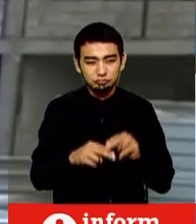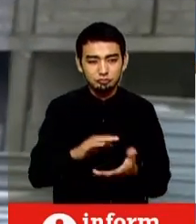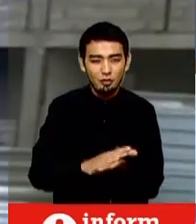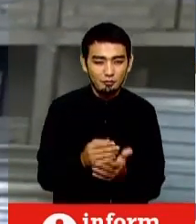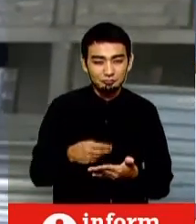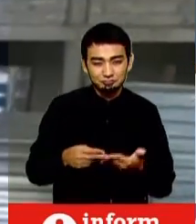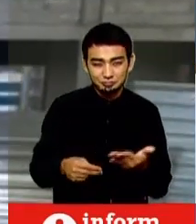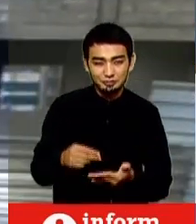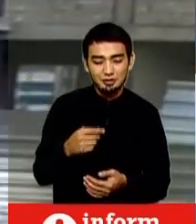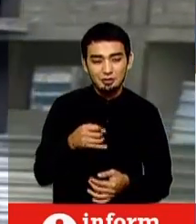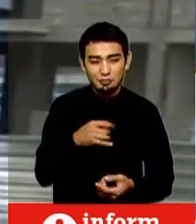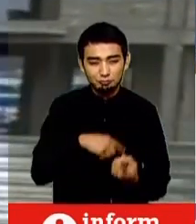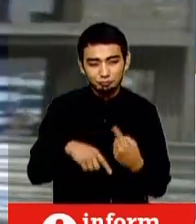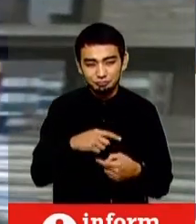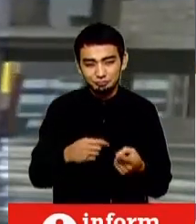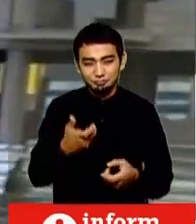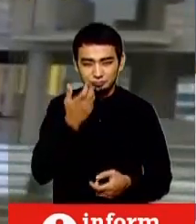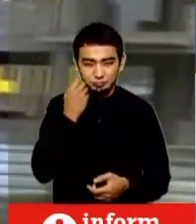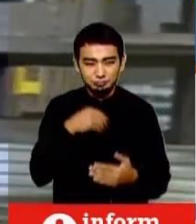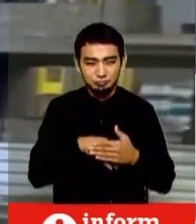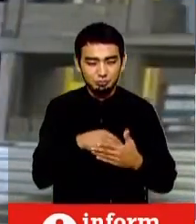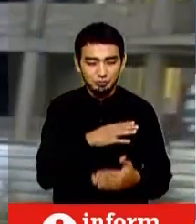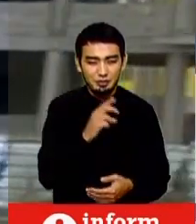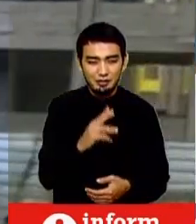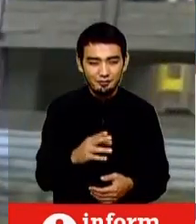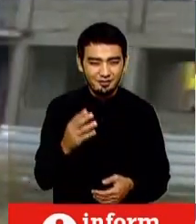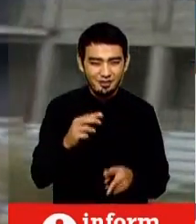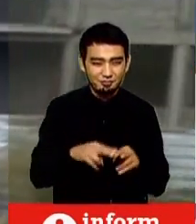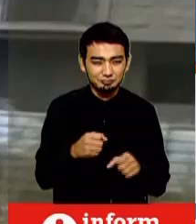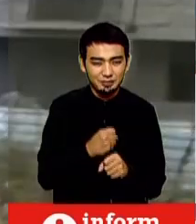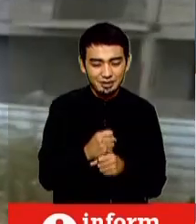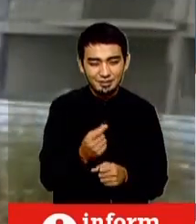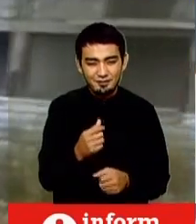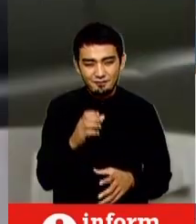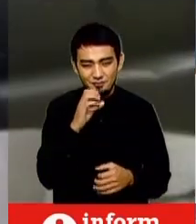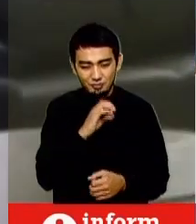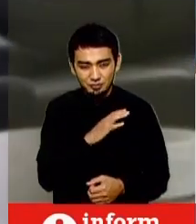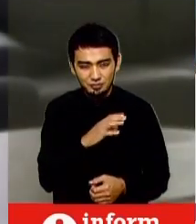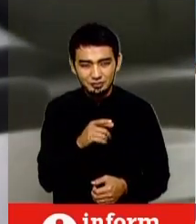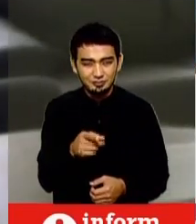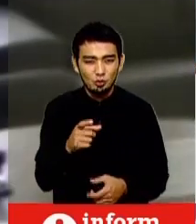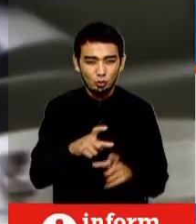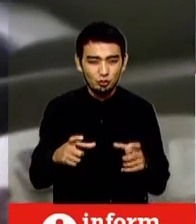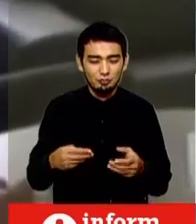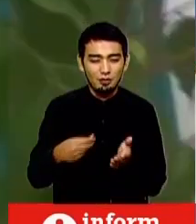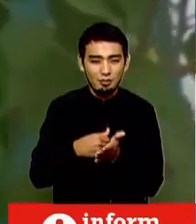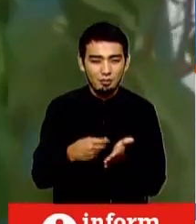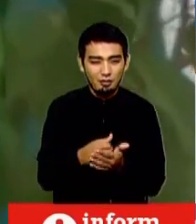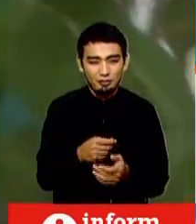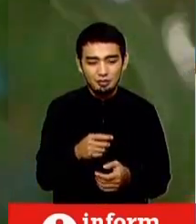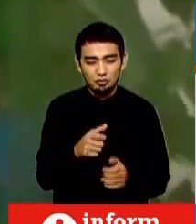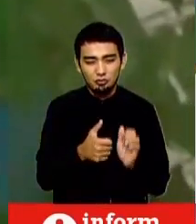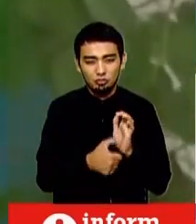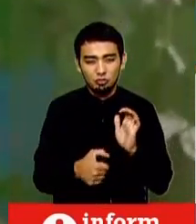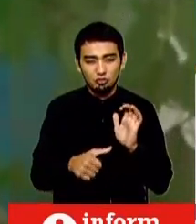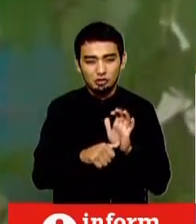завуалировав данную деятельность, как ранее бронирование квартир. И таким образом завладели денежными средствами дольщиков на сумму